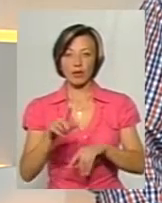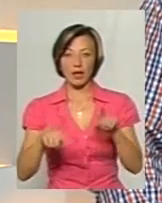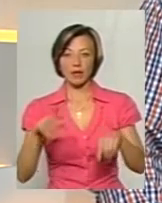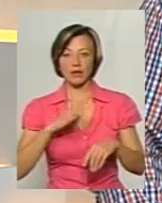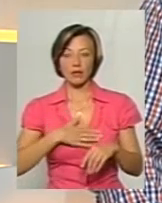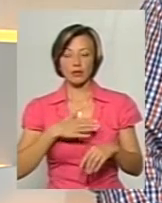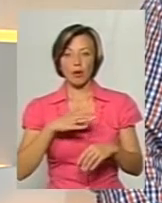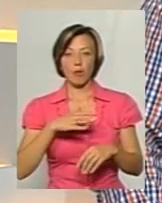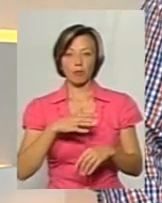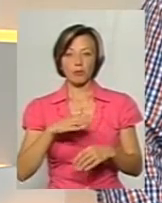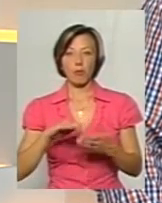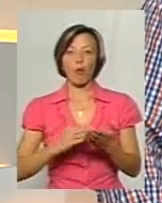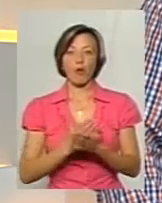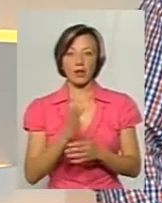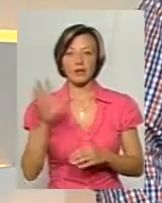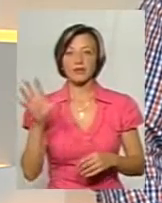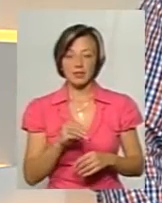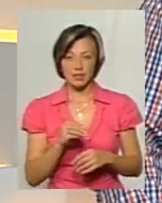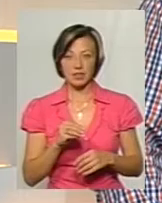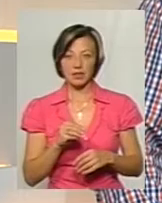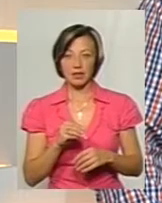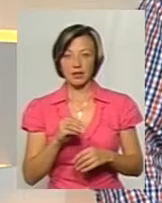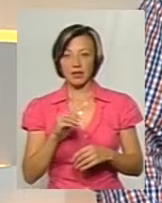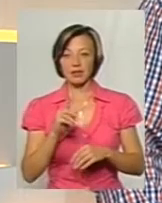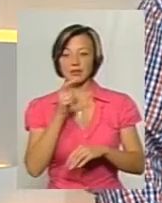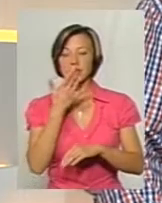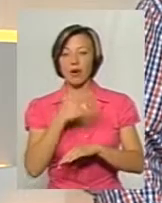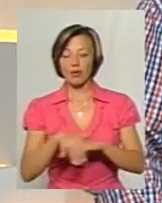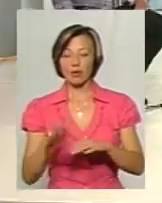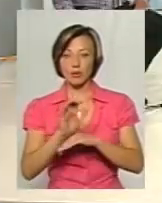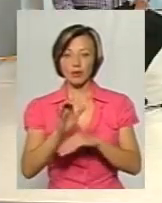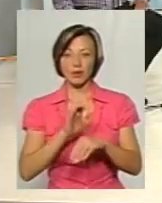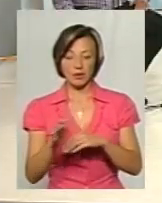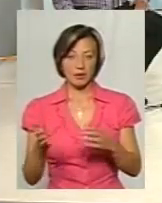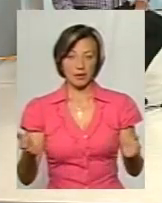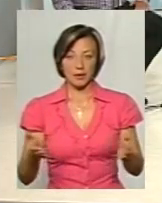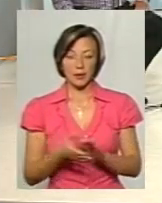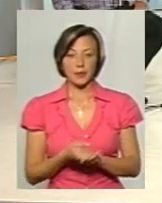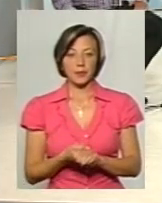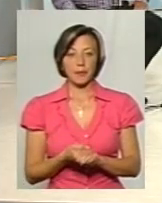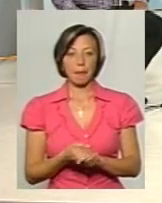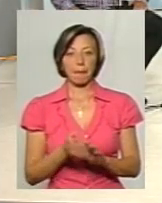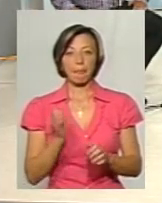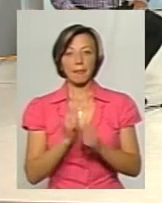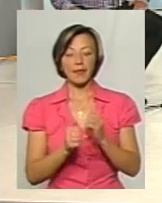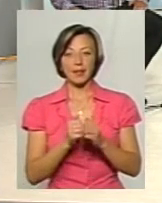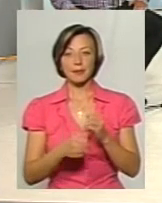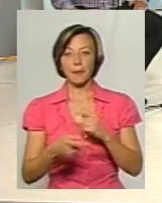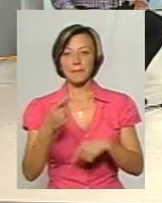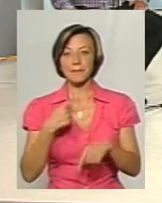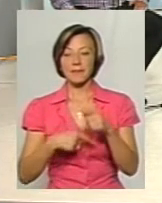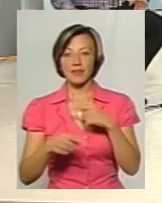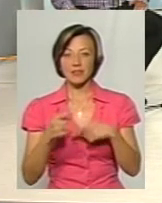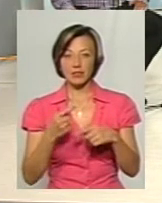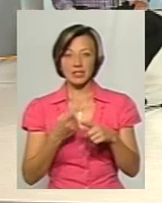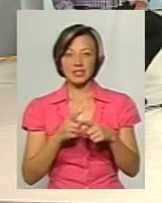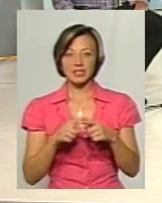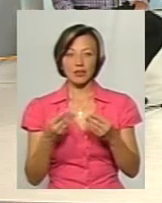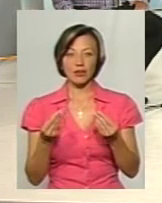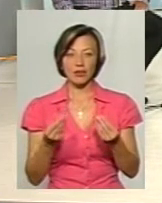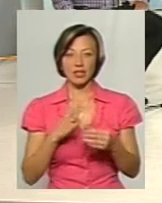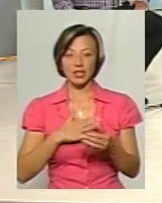наші політики, а вірніше всі політики, в офшори. Власне, дуже часто нам повертаються іноземними інвестиціями саме ці